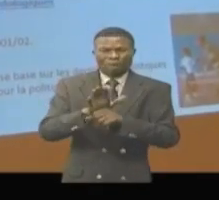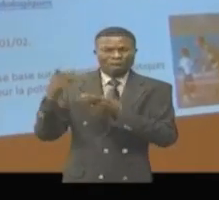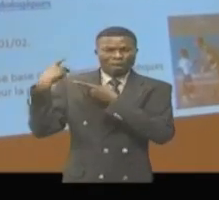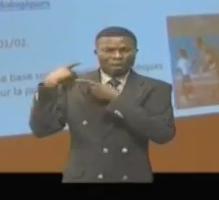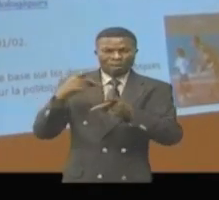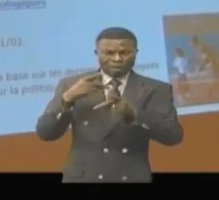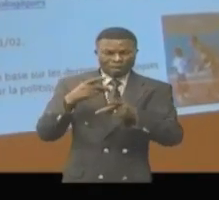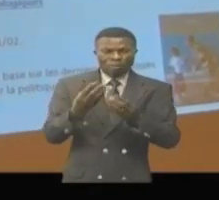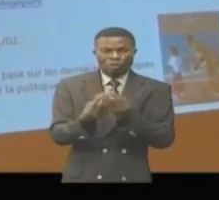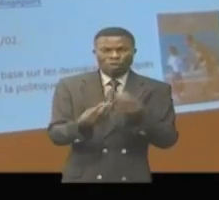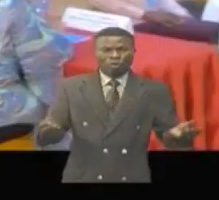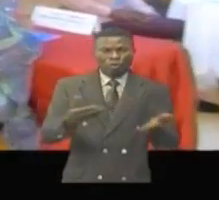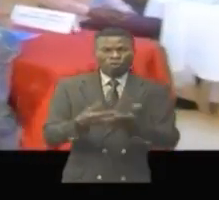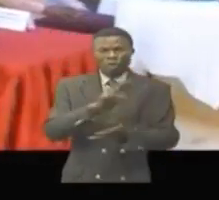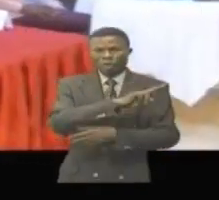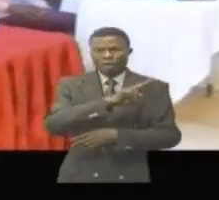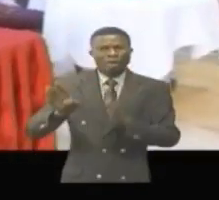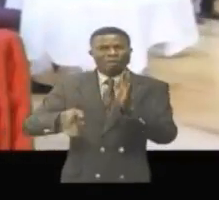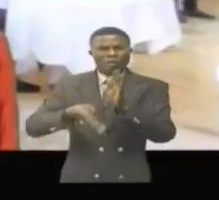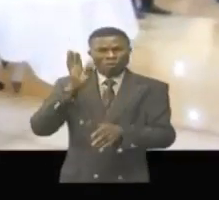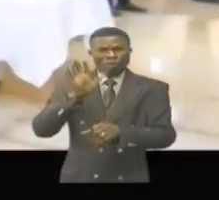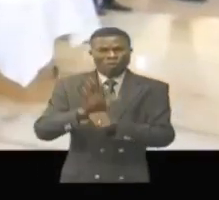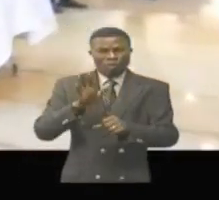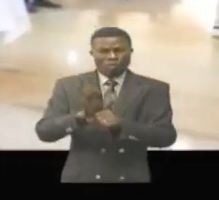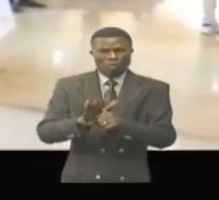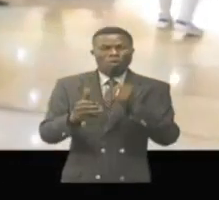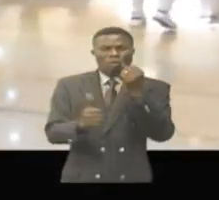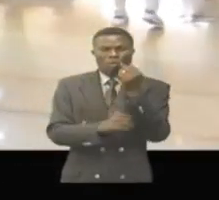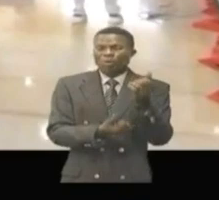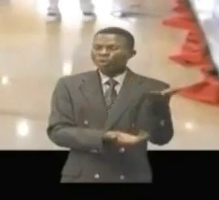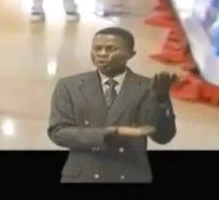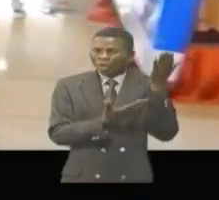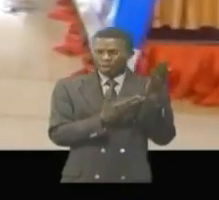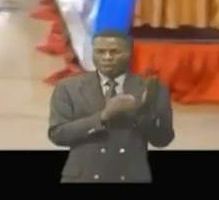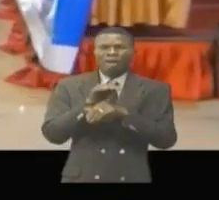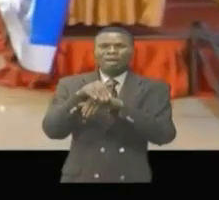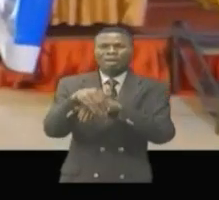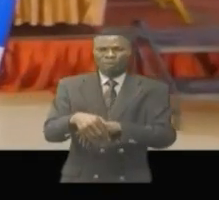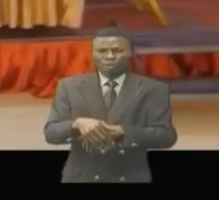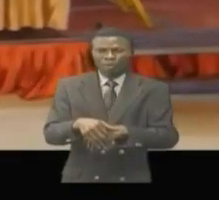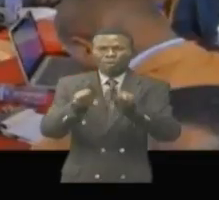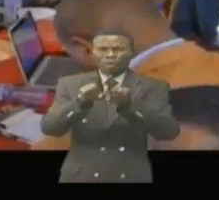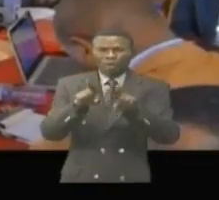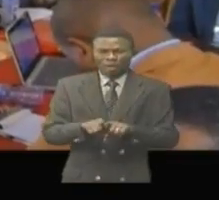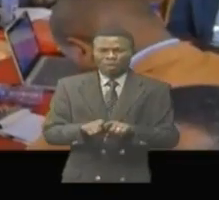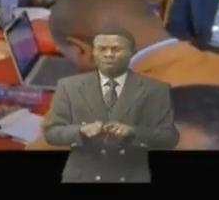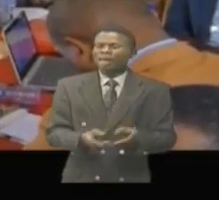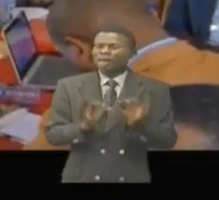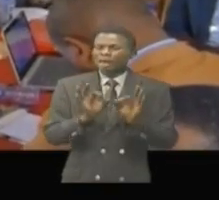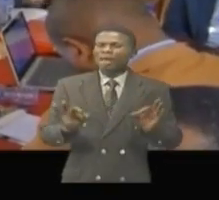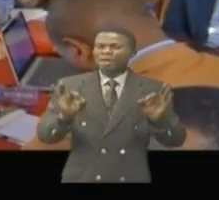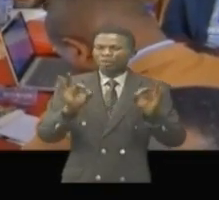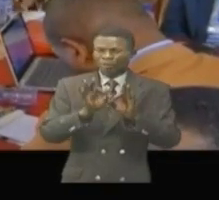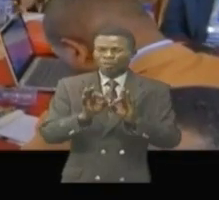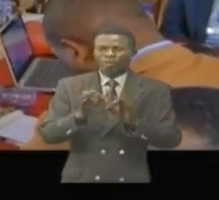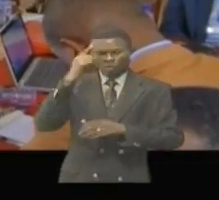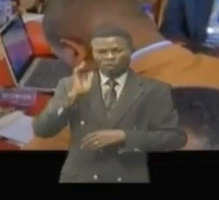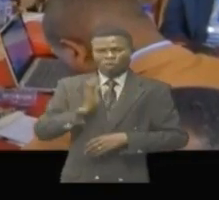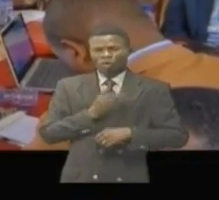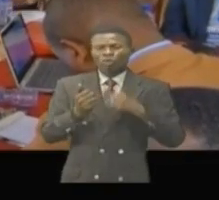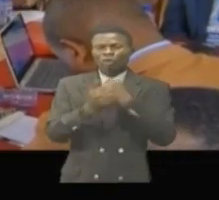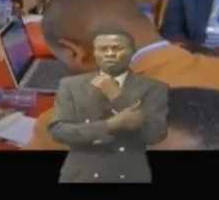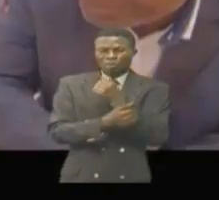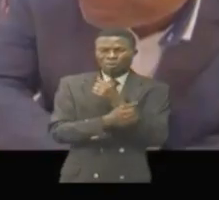CRSN 2014, plusieurs mutations importantes se sont intervenues. Il est donc indispensable au pays et aux